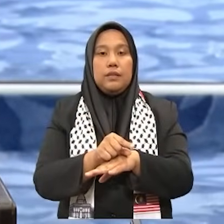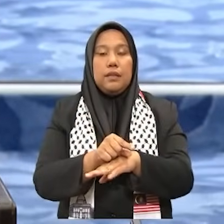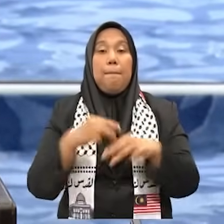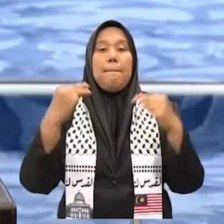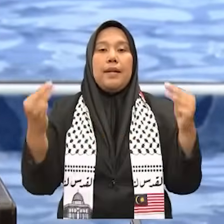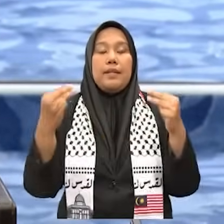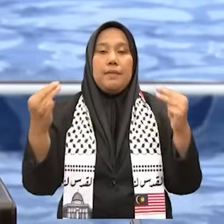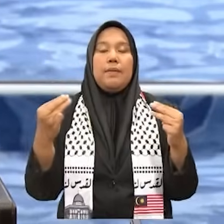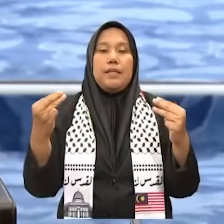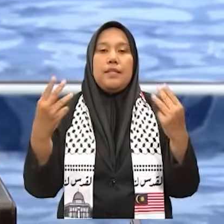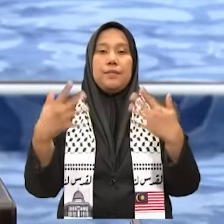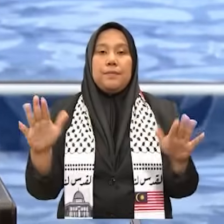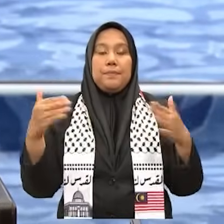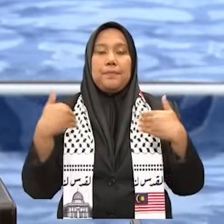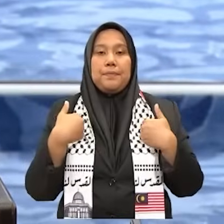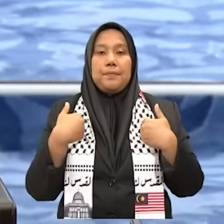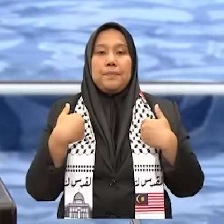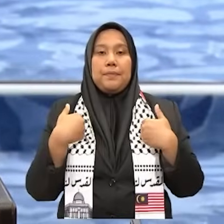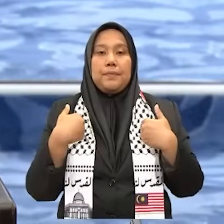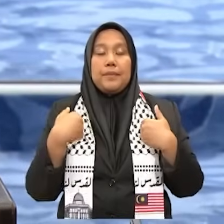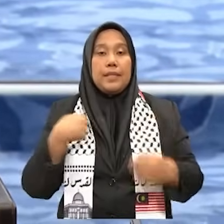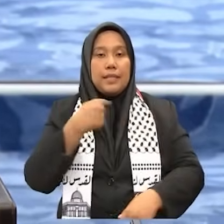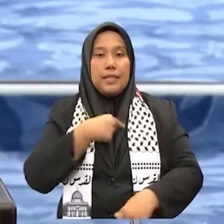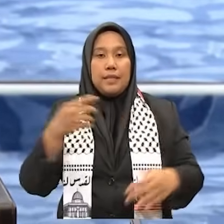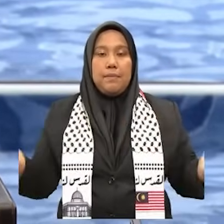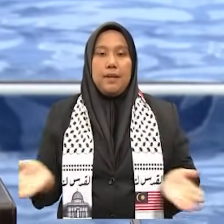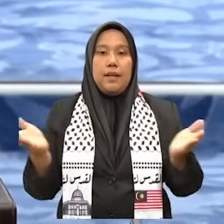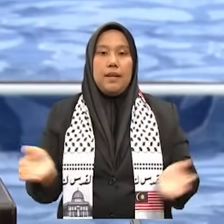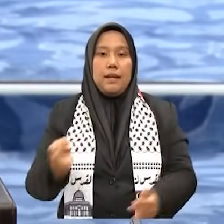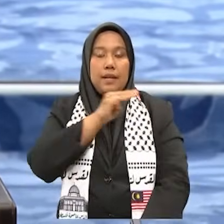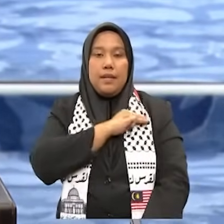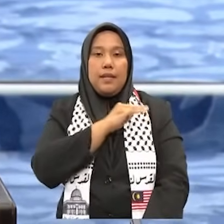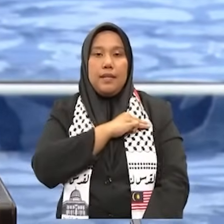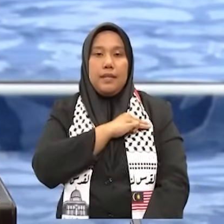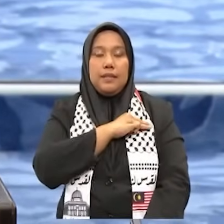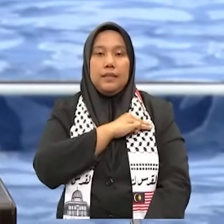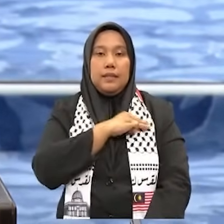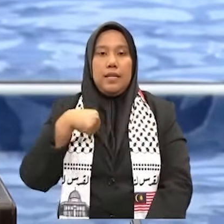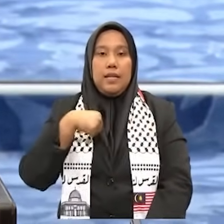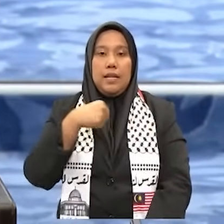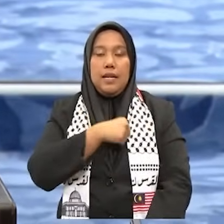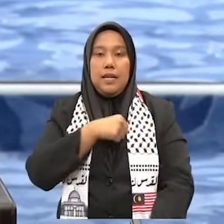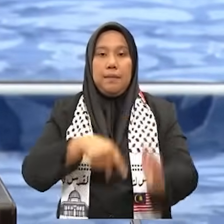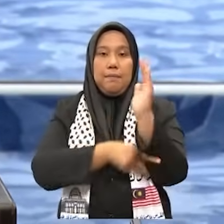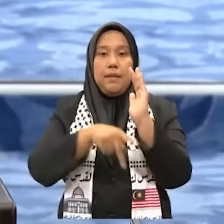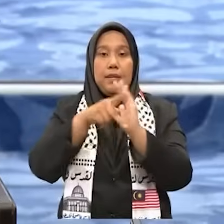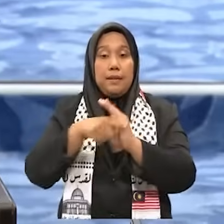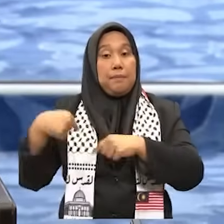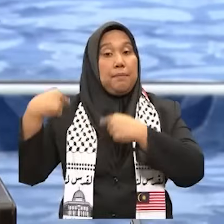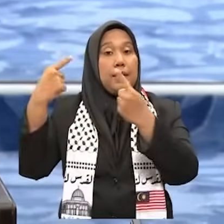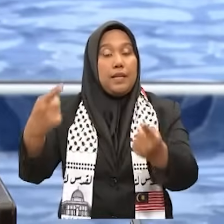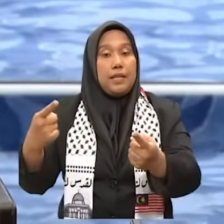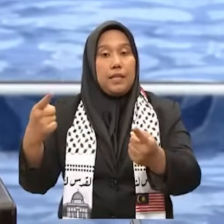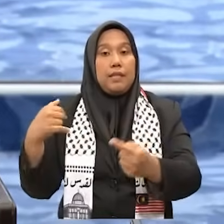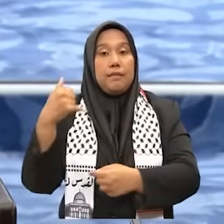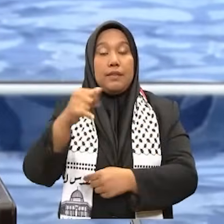ada dan kita telah juga menggalakkan supaya menteri, timbalan menteri ada di parlimen turun ke bawah dan selain pada